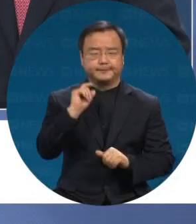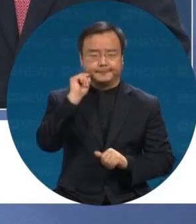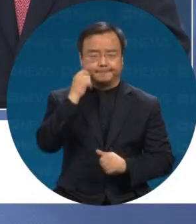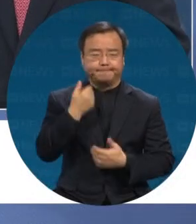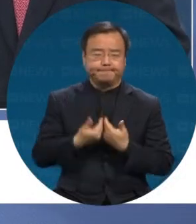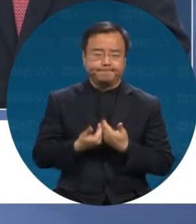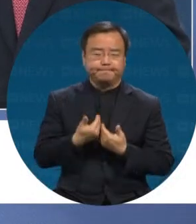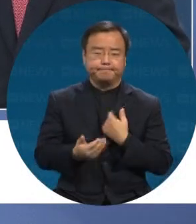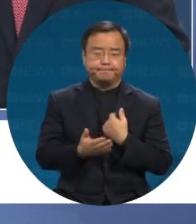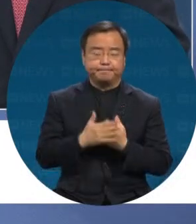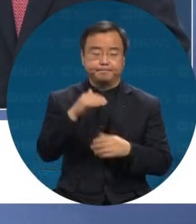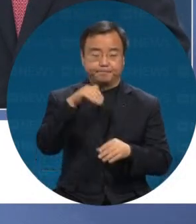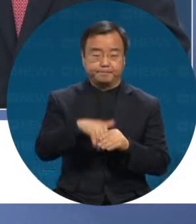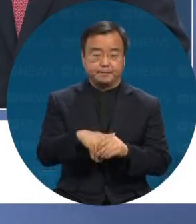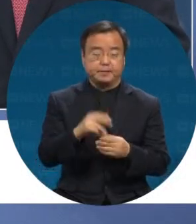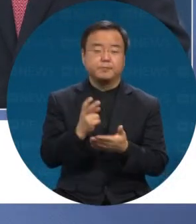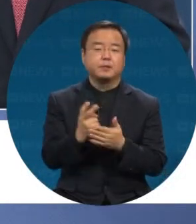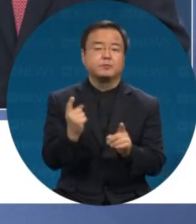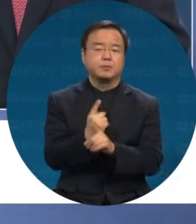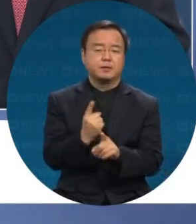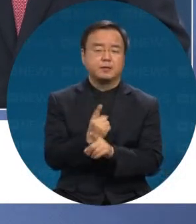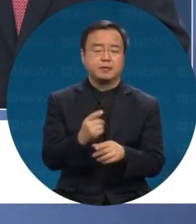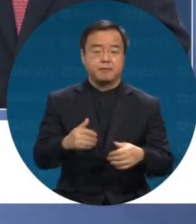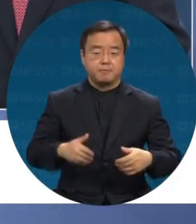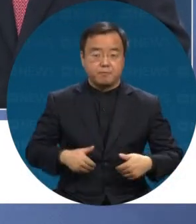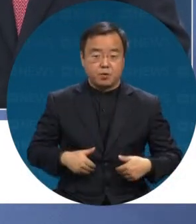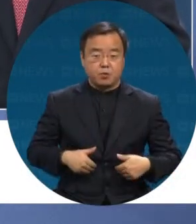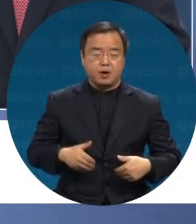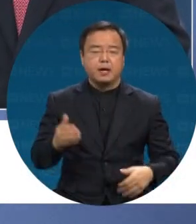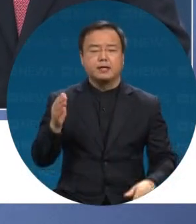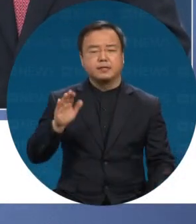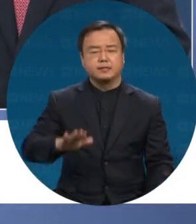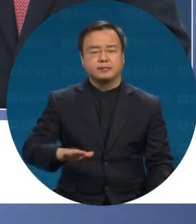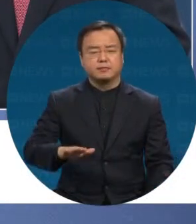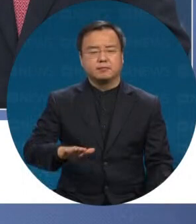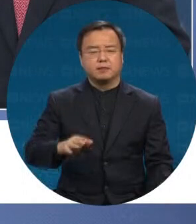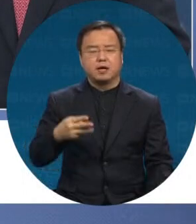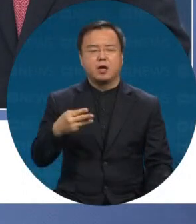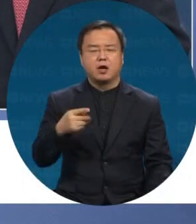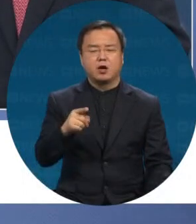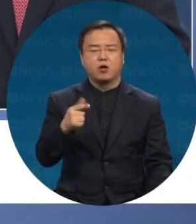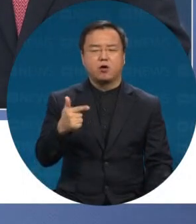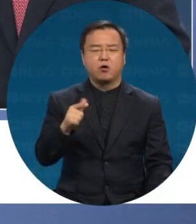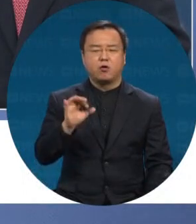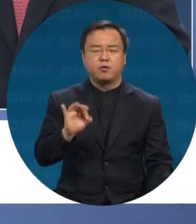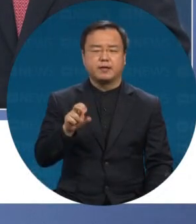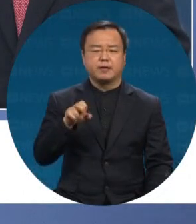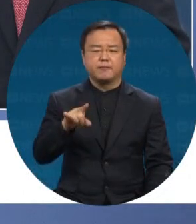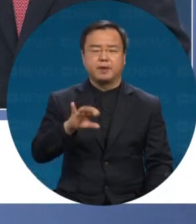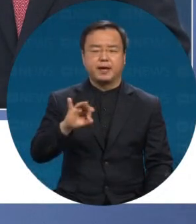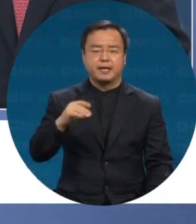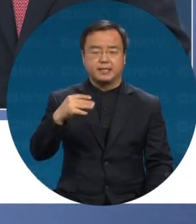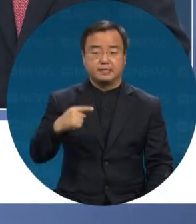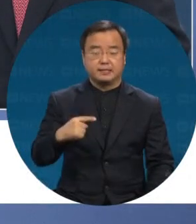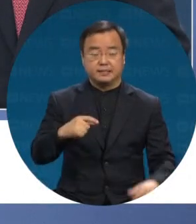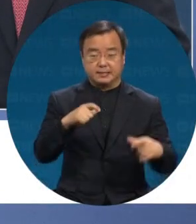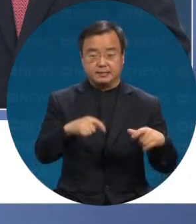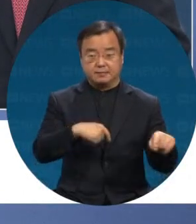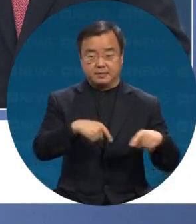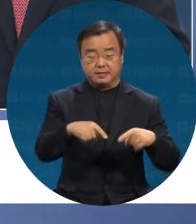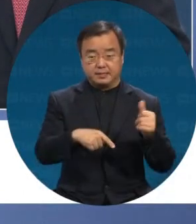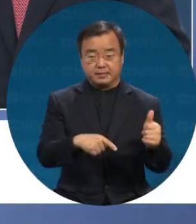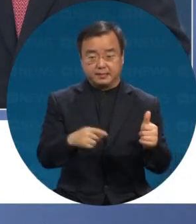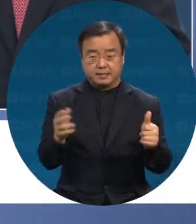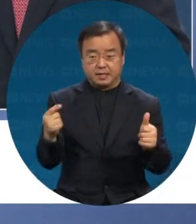개선에 대해서 저도 공감을 합니다 그러나이트의 경우에는 교육 자체나 또